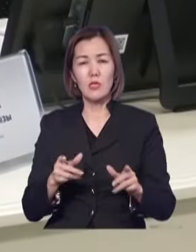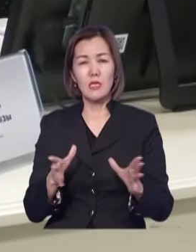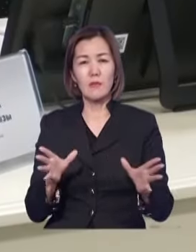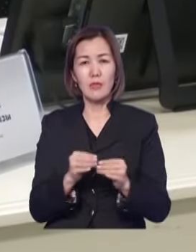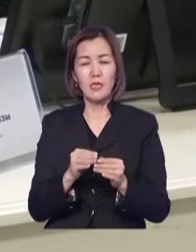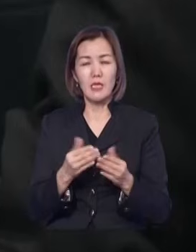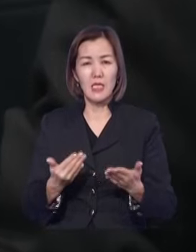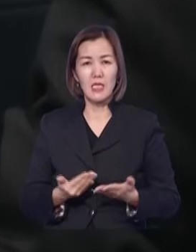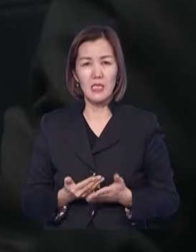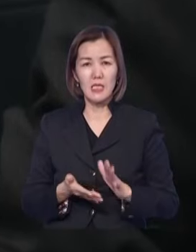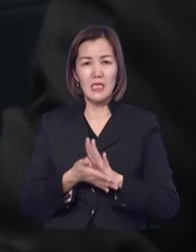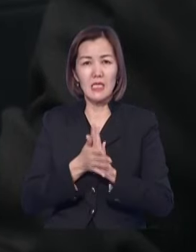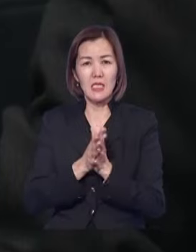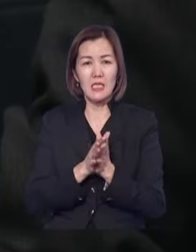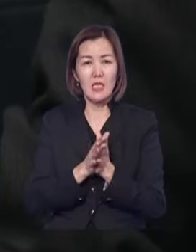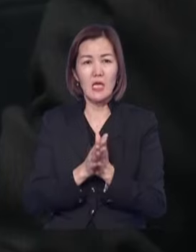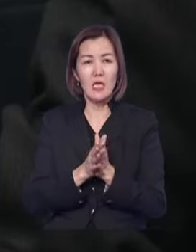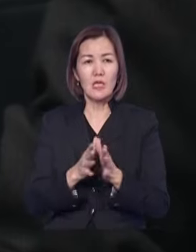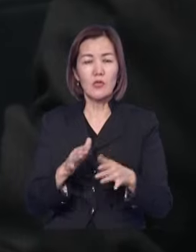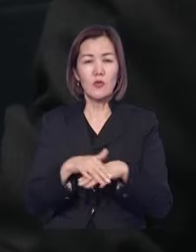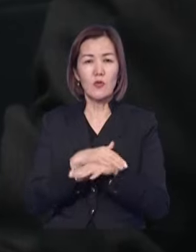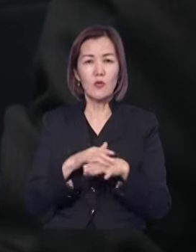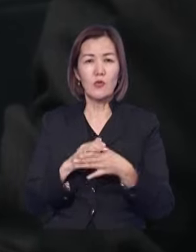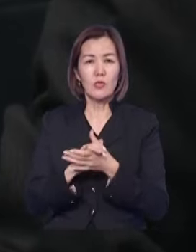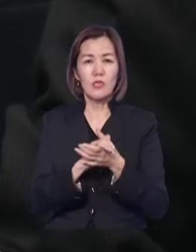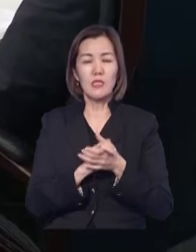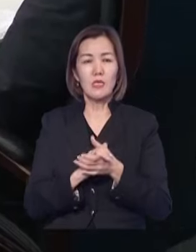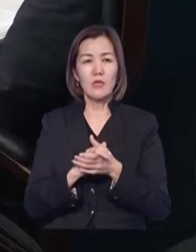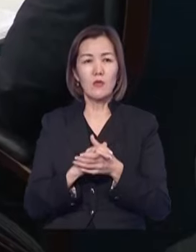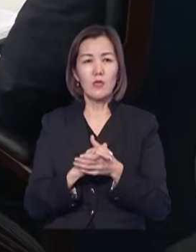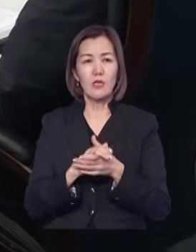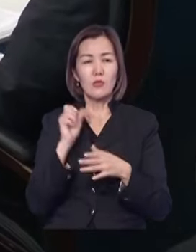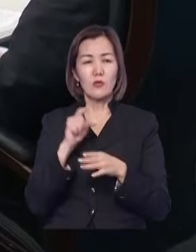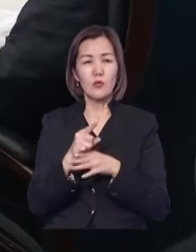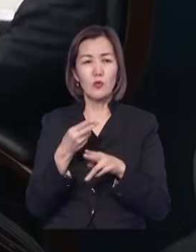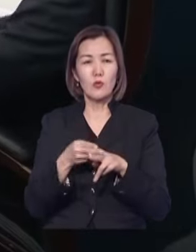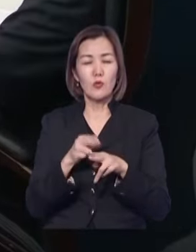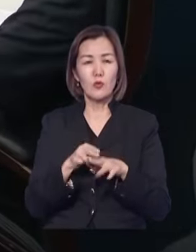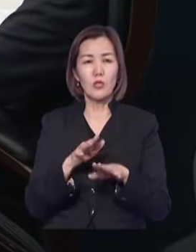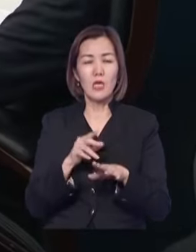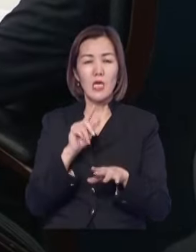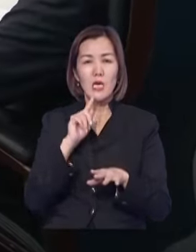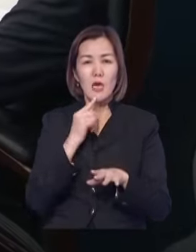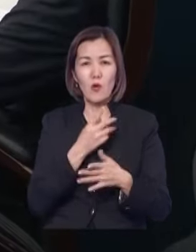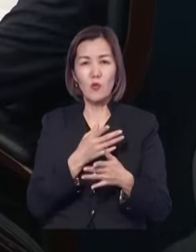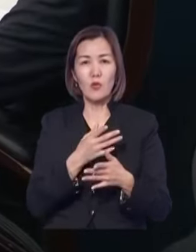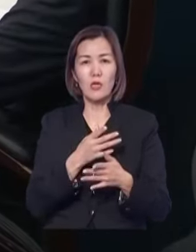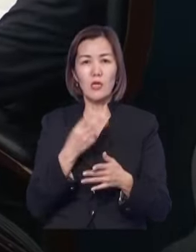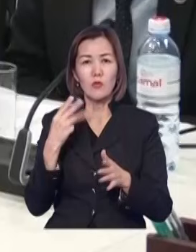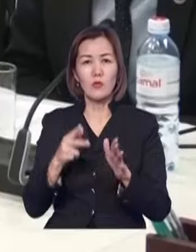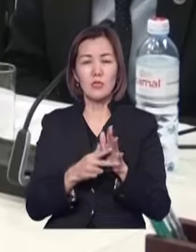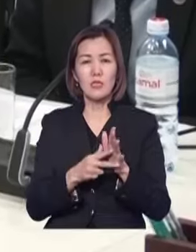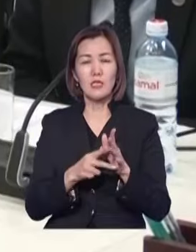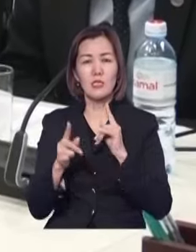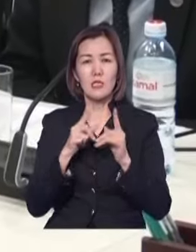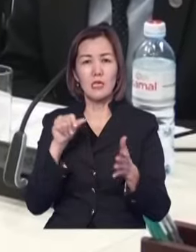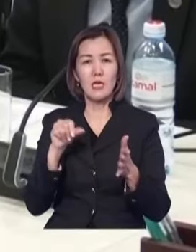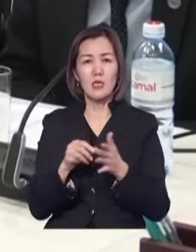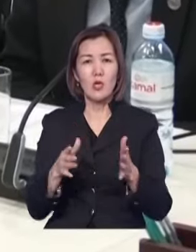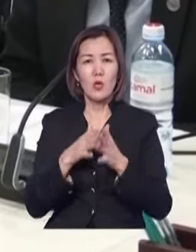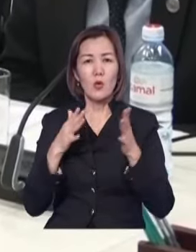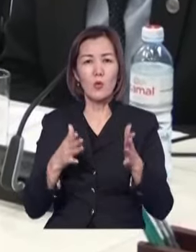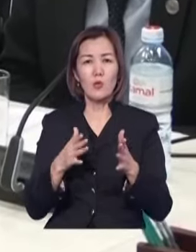тығыз қоныстанған. Сондықтан ассамблея мүшелеріне артылған жүк ауыр. Олардың айтуынша, ел басшысы 38-ші сессия қатысушыларына үлкен